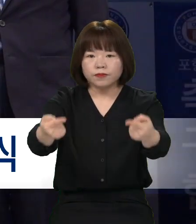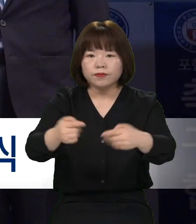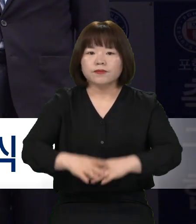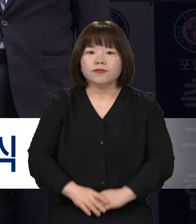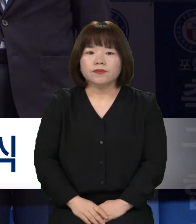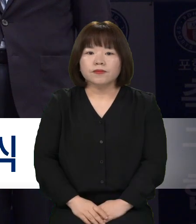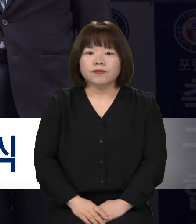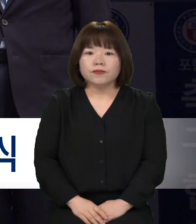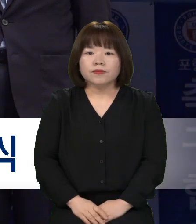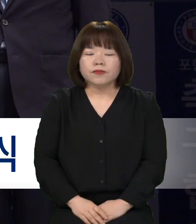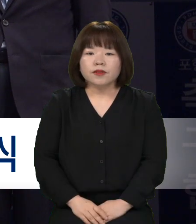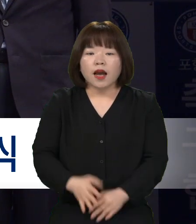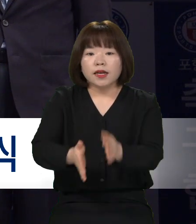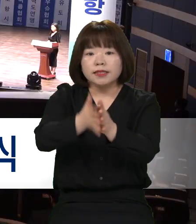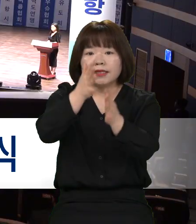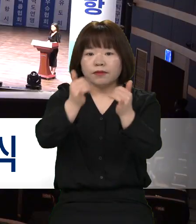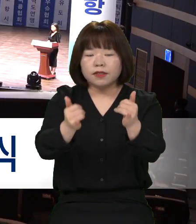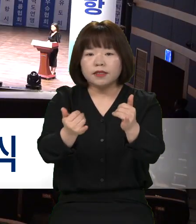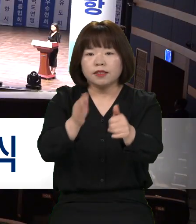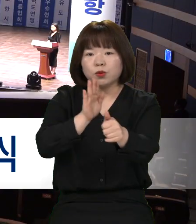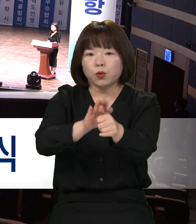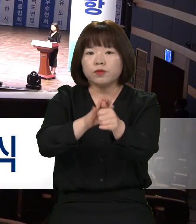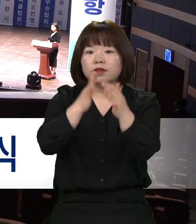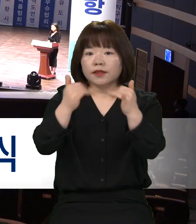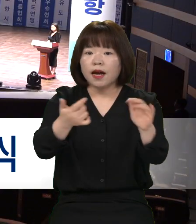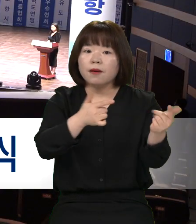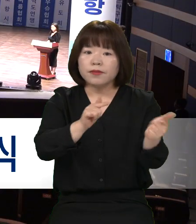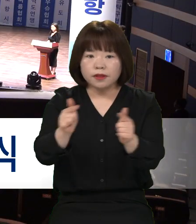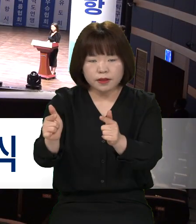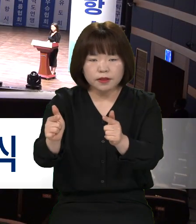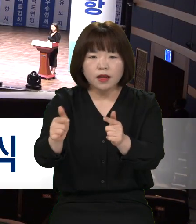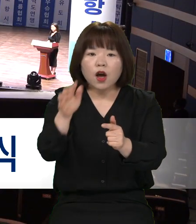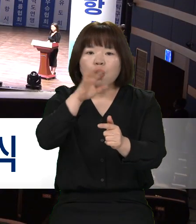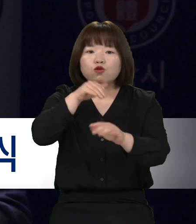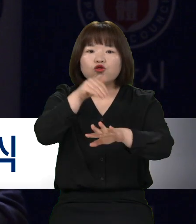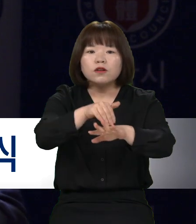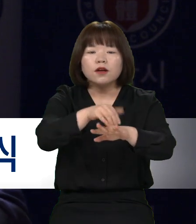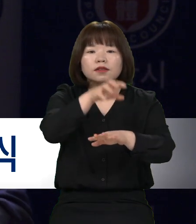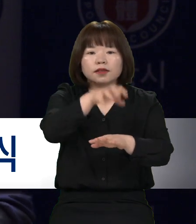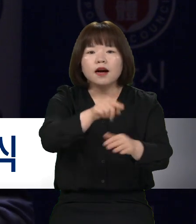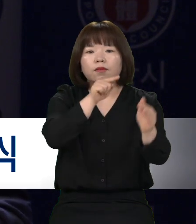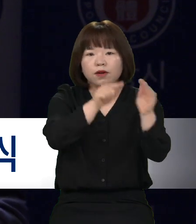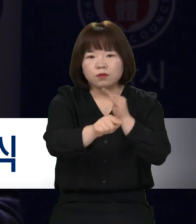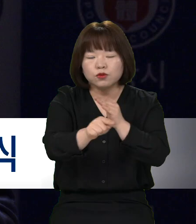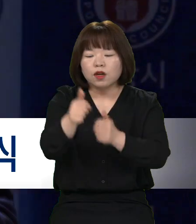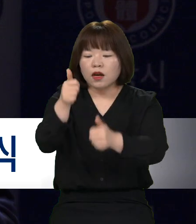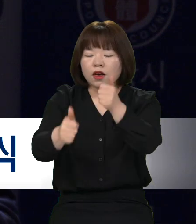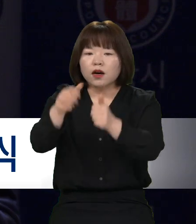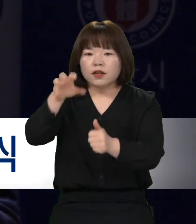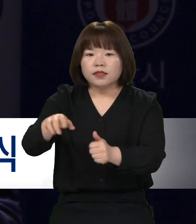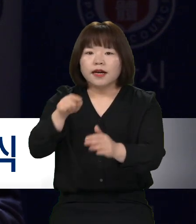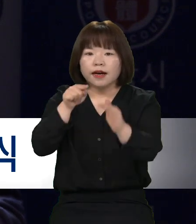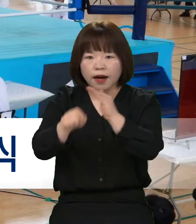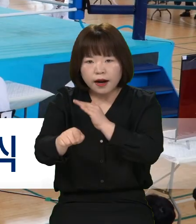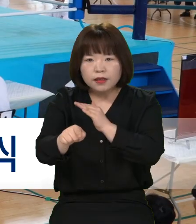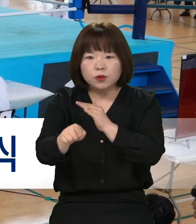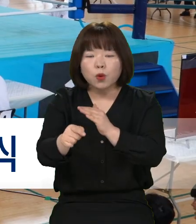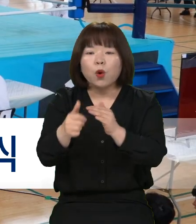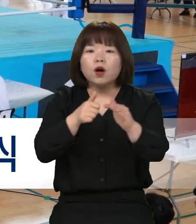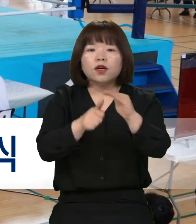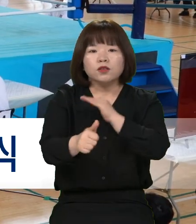종목에 출전합니다 이에 종목별 범심이 서포터지는 결연을 통해 훈련장 방문과 경기장 응원으로